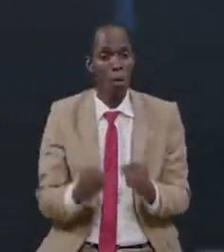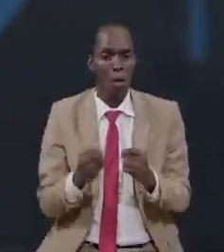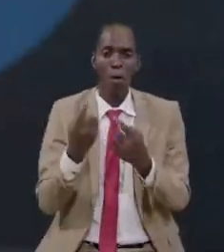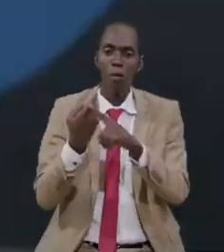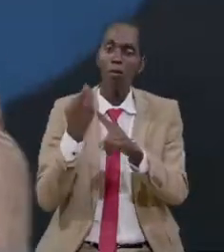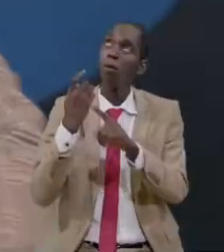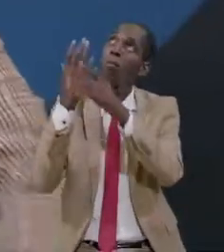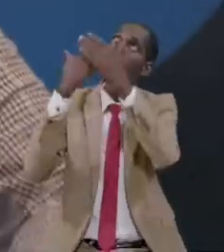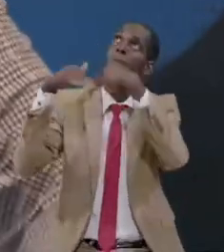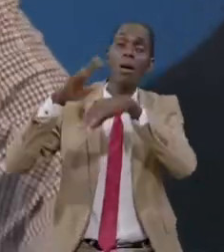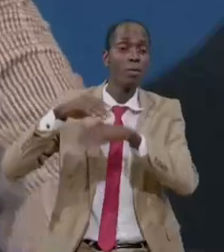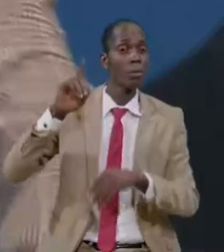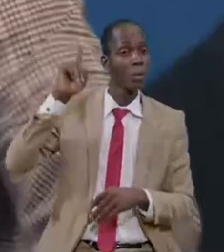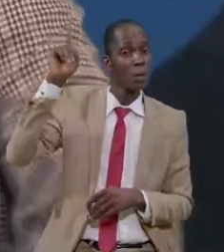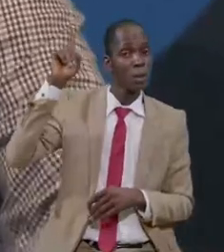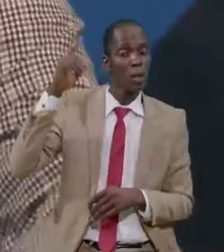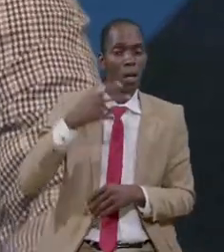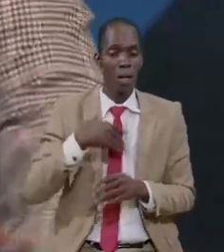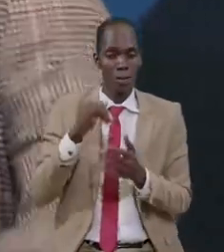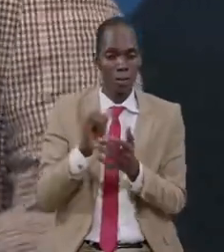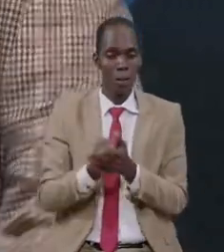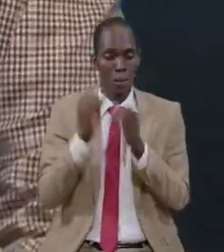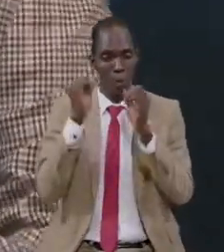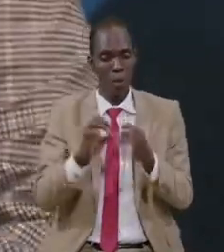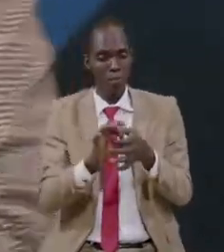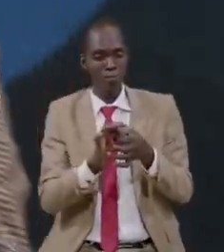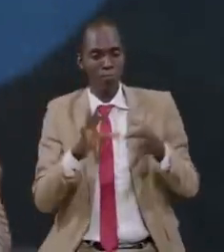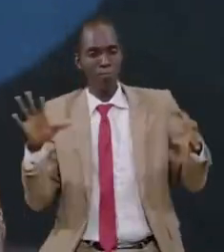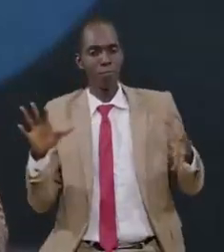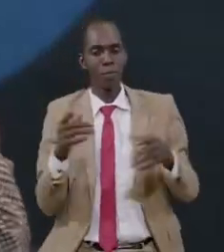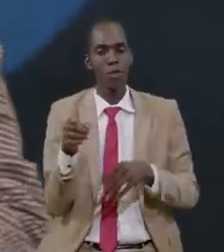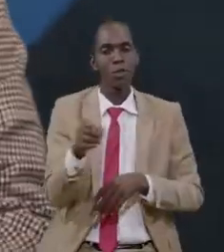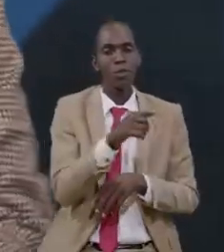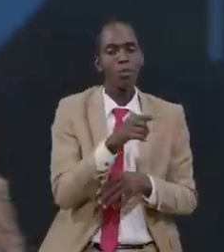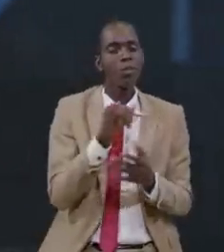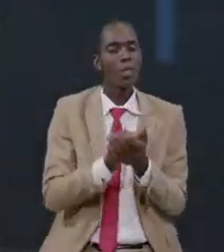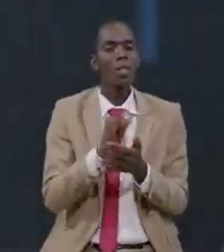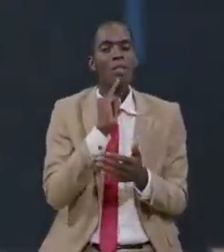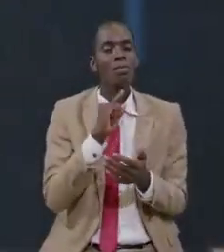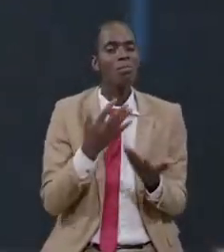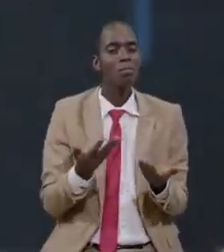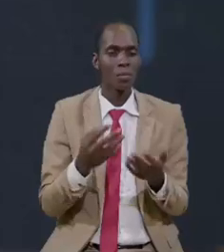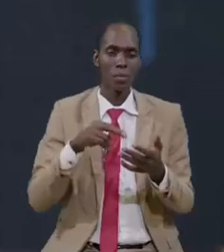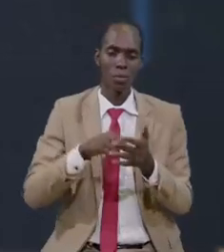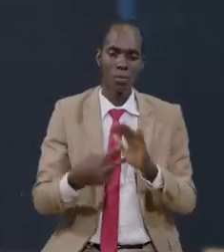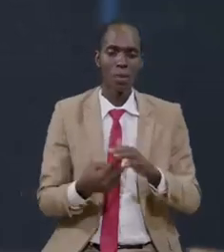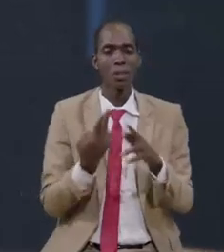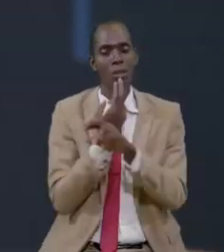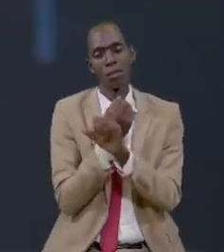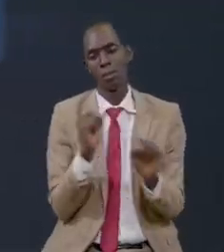haut et te libère. C'est ça la rédemption. C'est quoi la